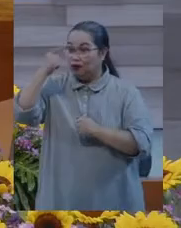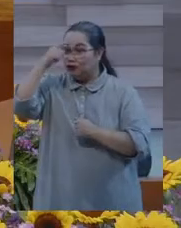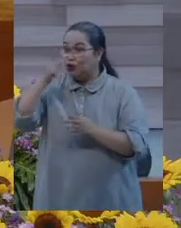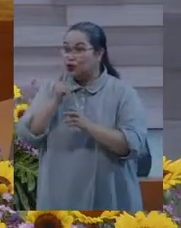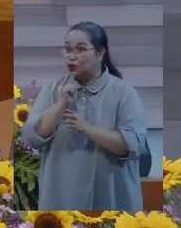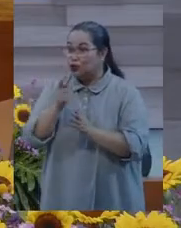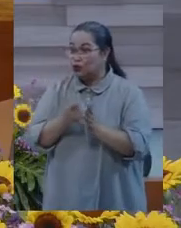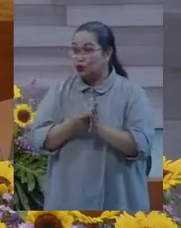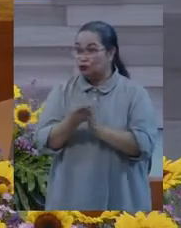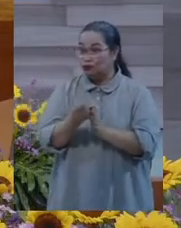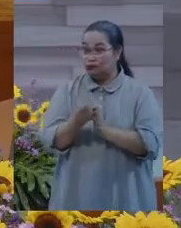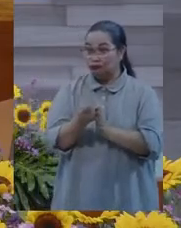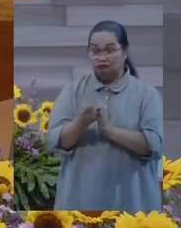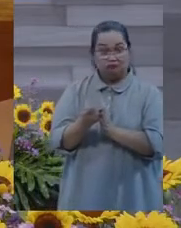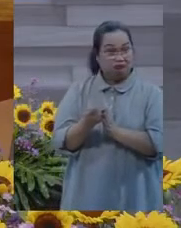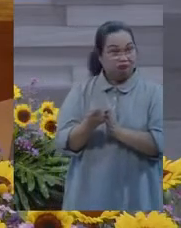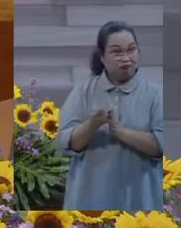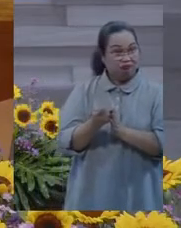katotohanan.